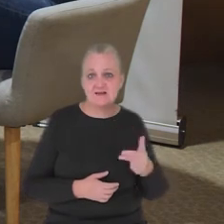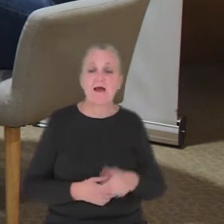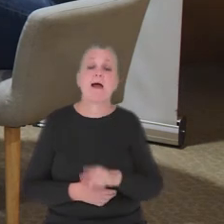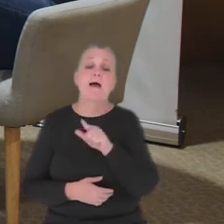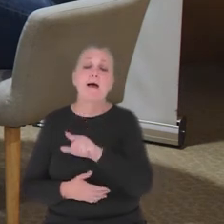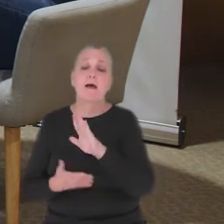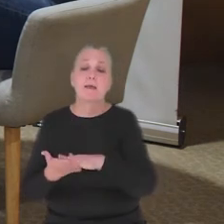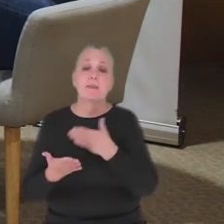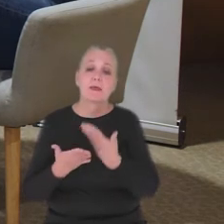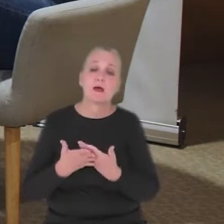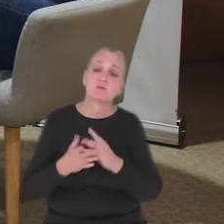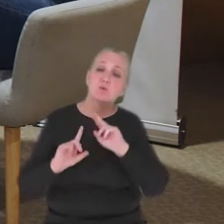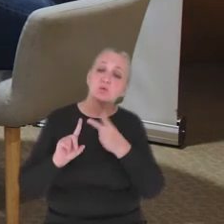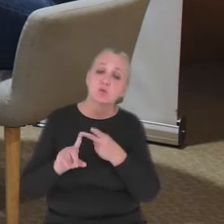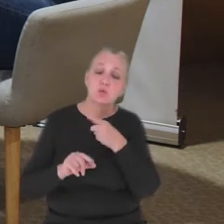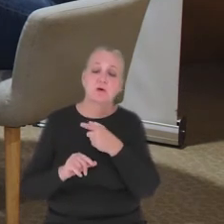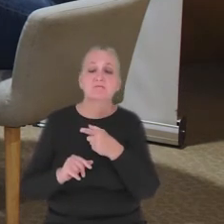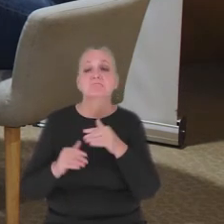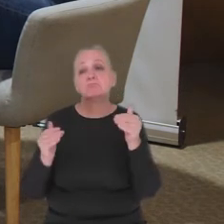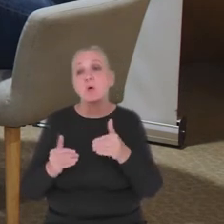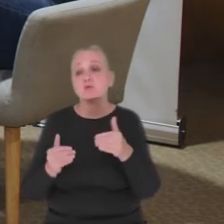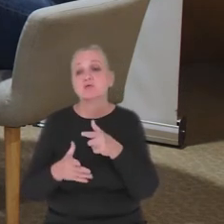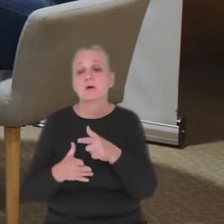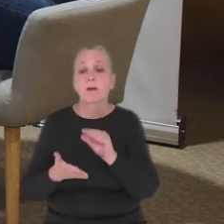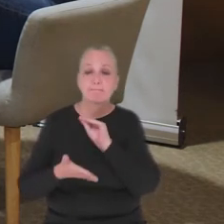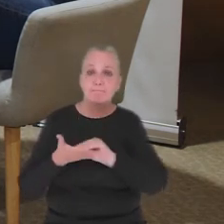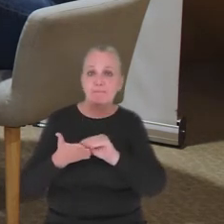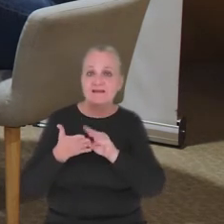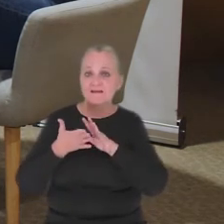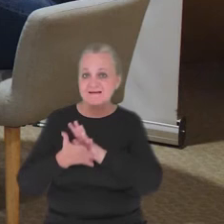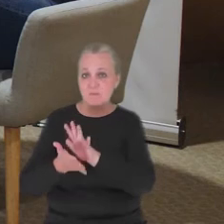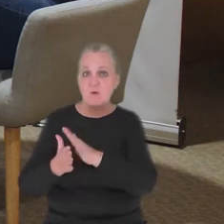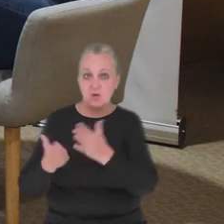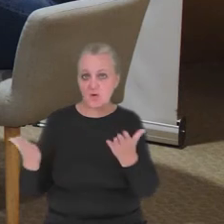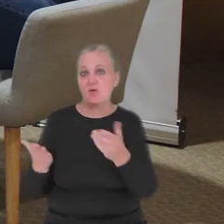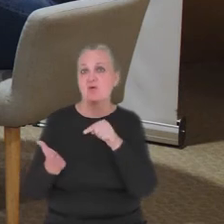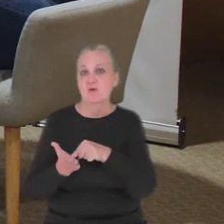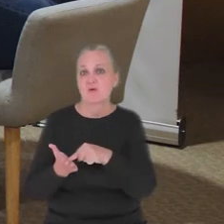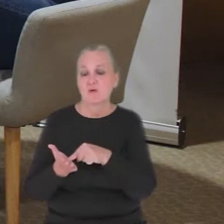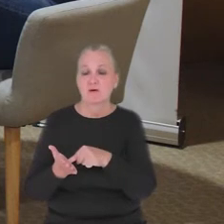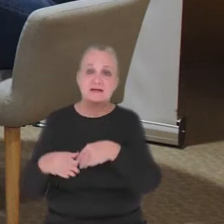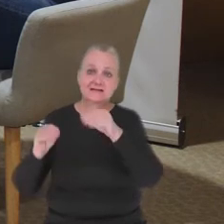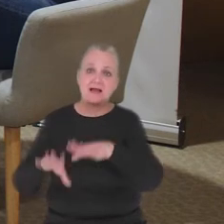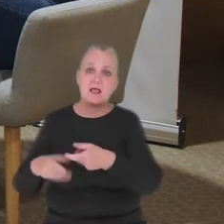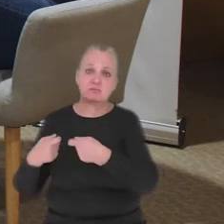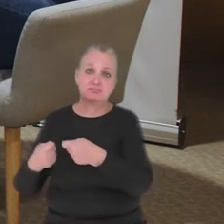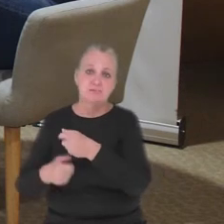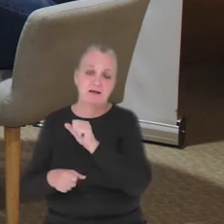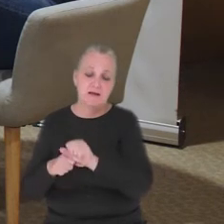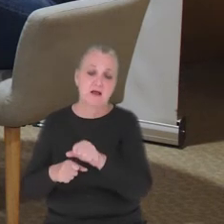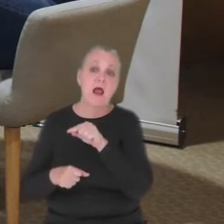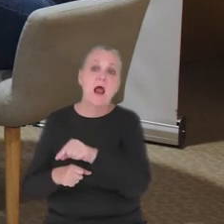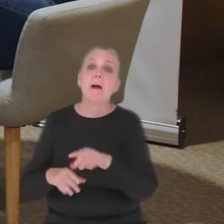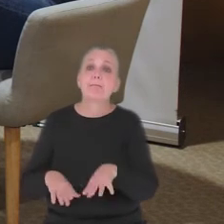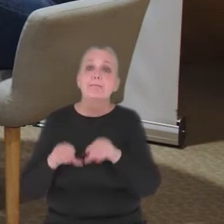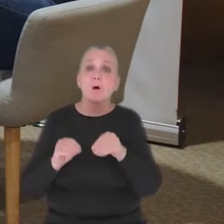tam po drugiej stronie na osi będzie pismo, które jest dostępne w sklepie normalnie. Ale może korzenie tego